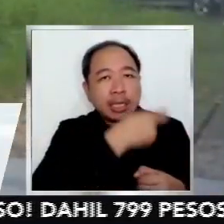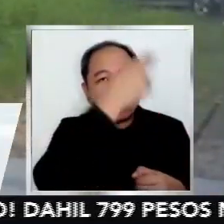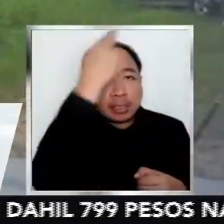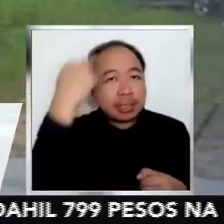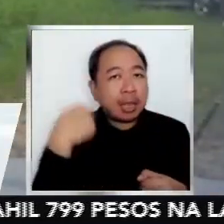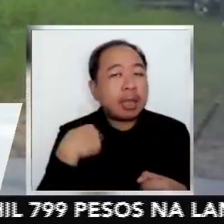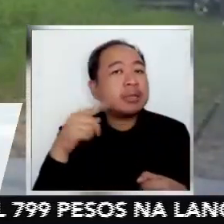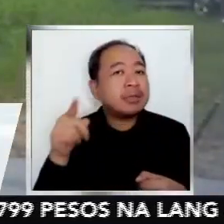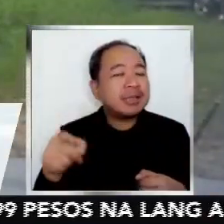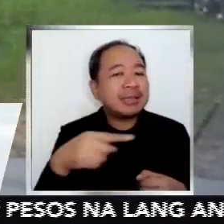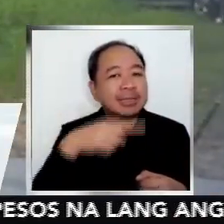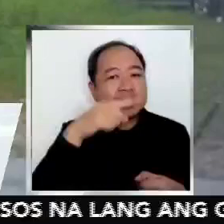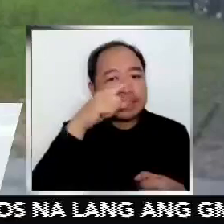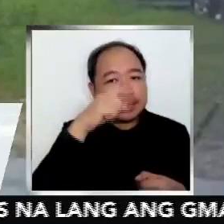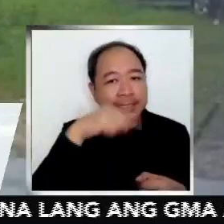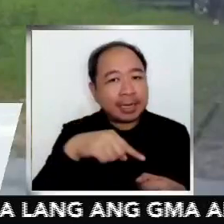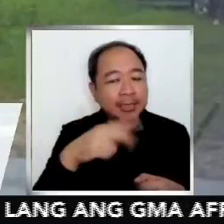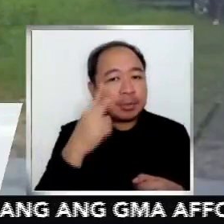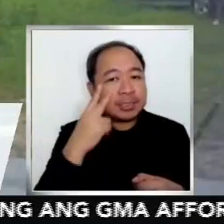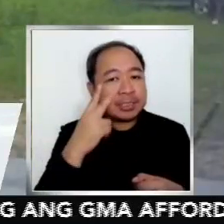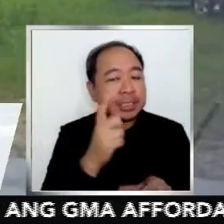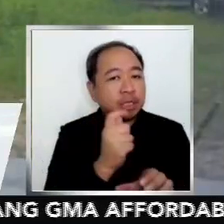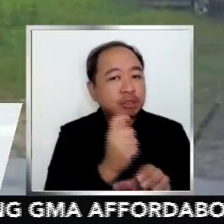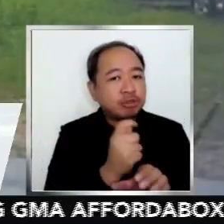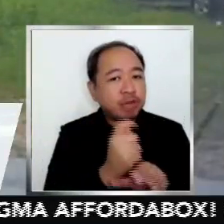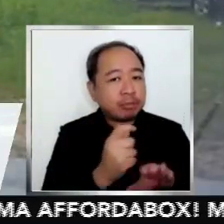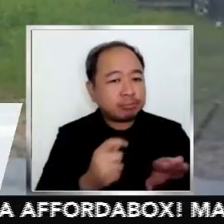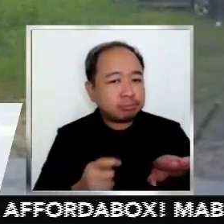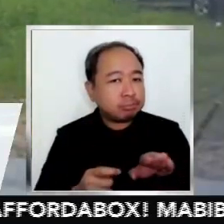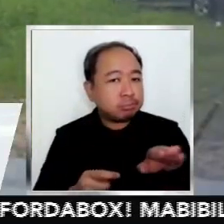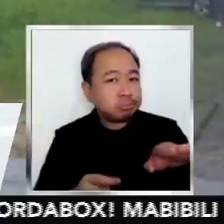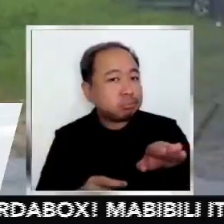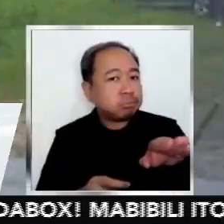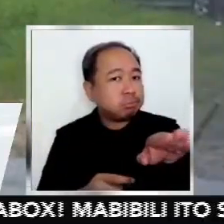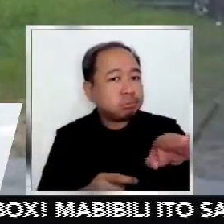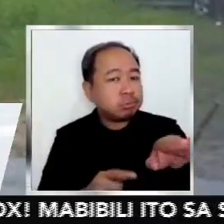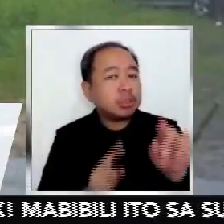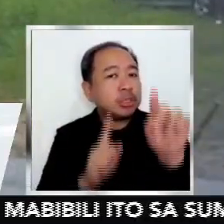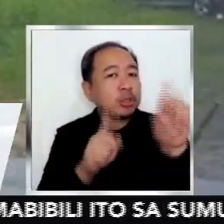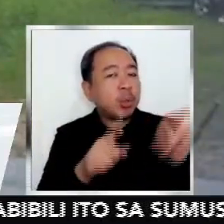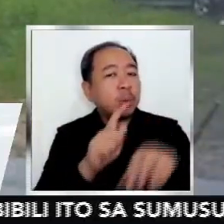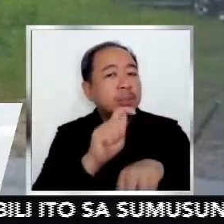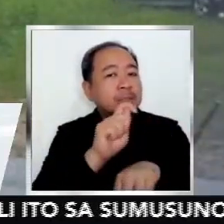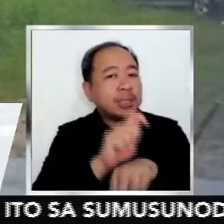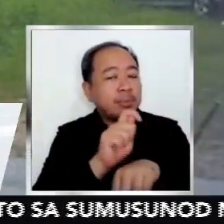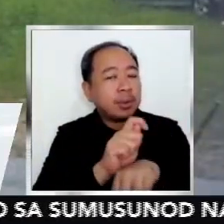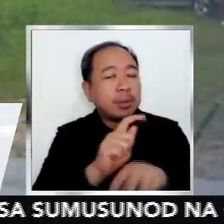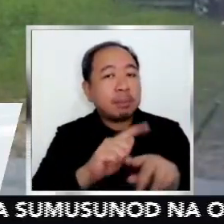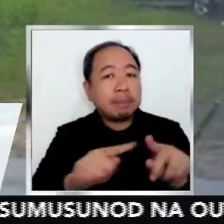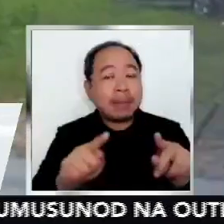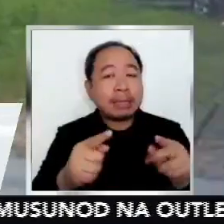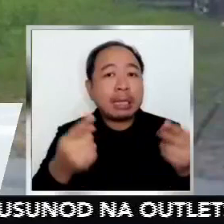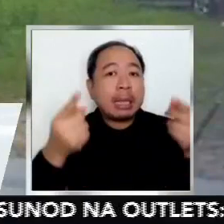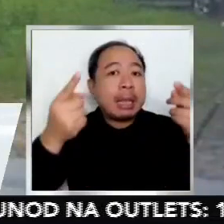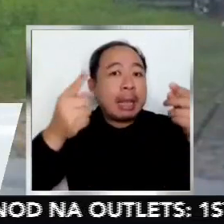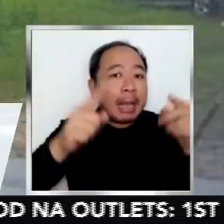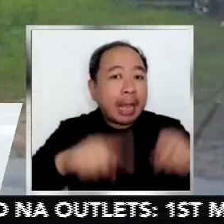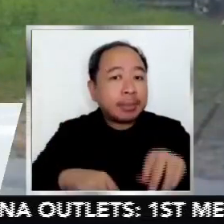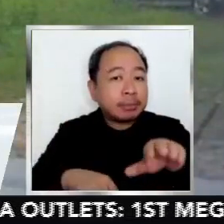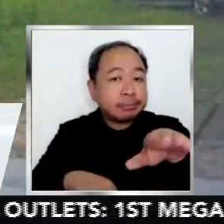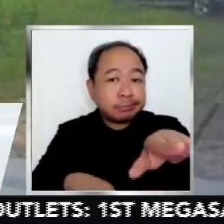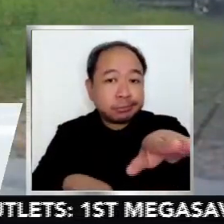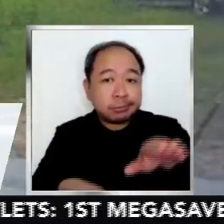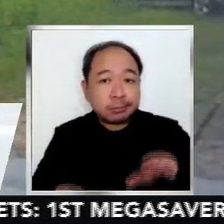monghe habang sakay ng truck sa paakyat na bahagi ng daan patungo sa templo. Pero maya-maya, bigla na